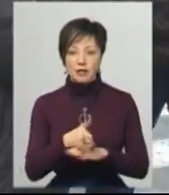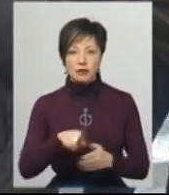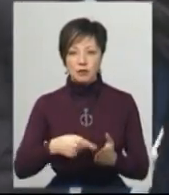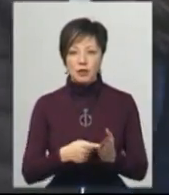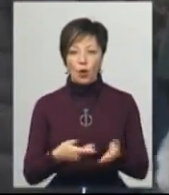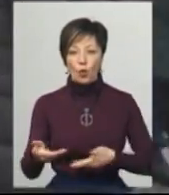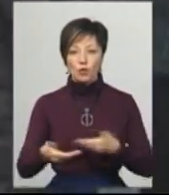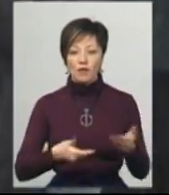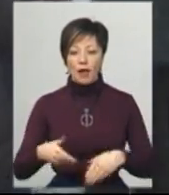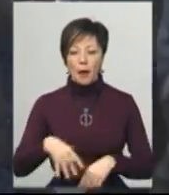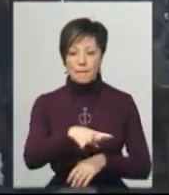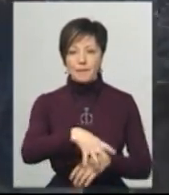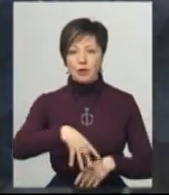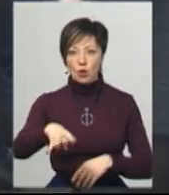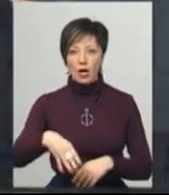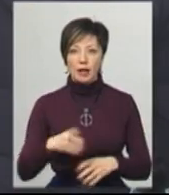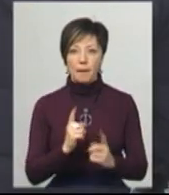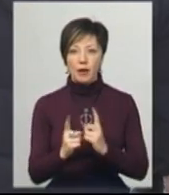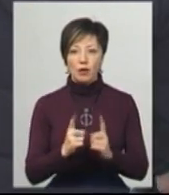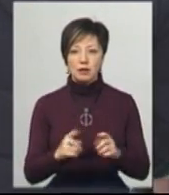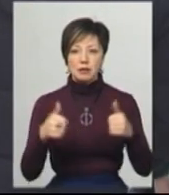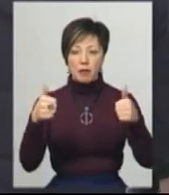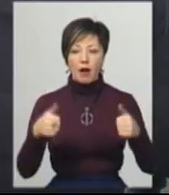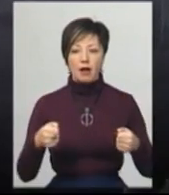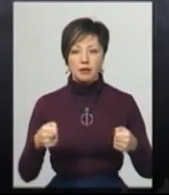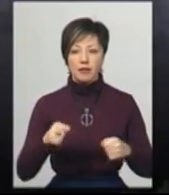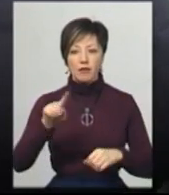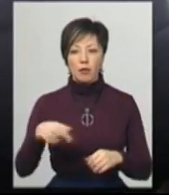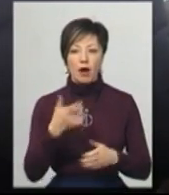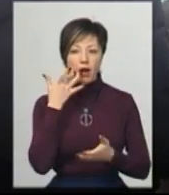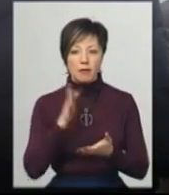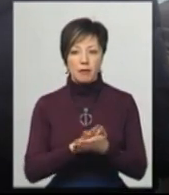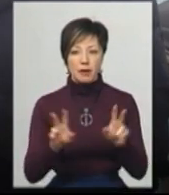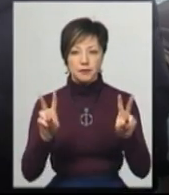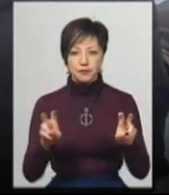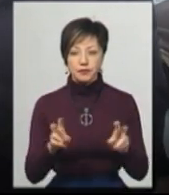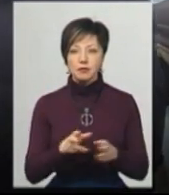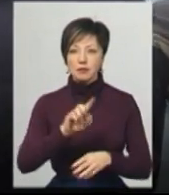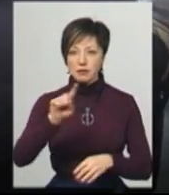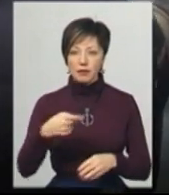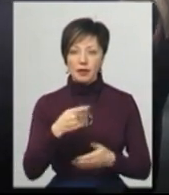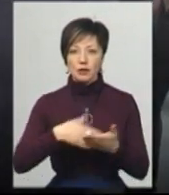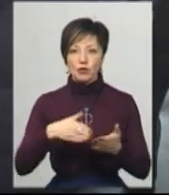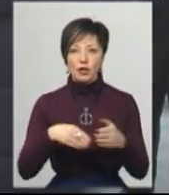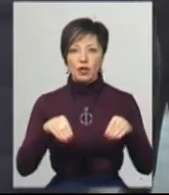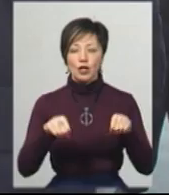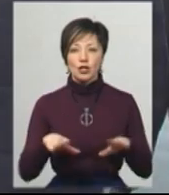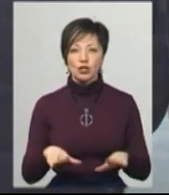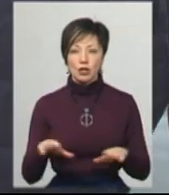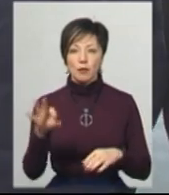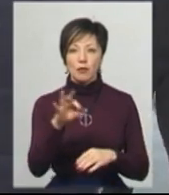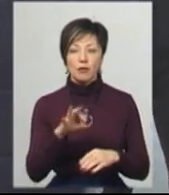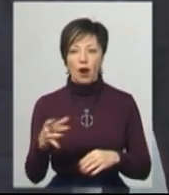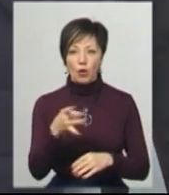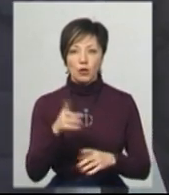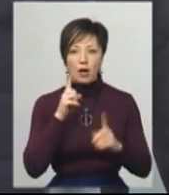Курсували пішохідним переходом з плакатами та вигуками «Ганьба». Висуваємо вимоги скасування розпорядження голови районної ради Яснюка щодо незаконного